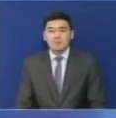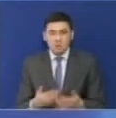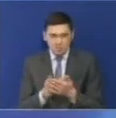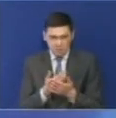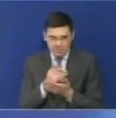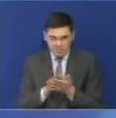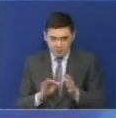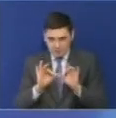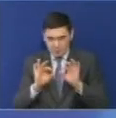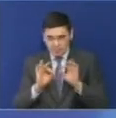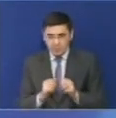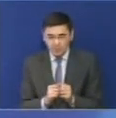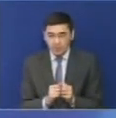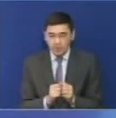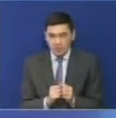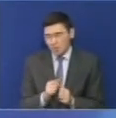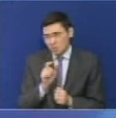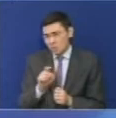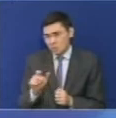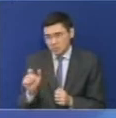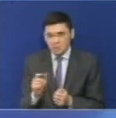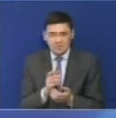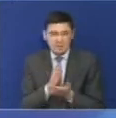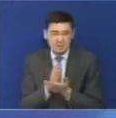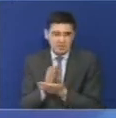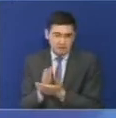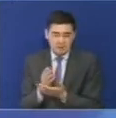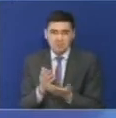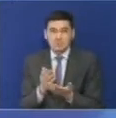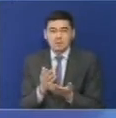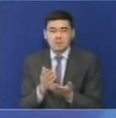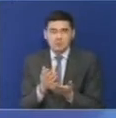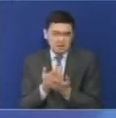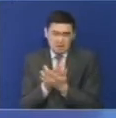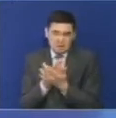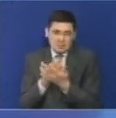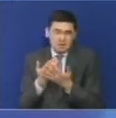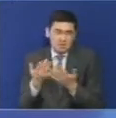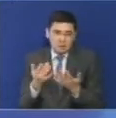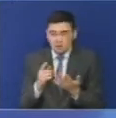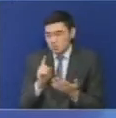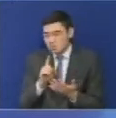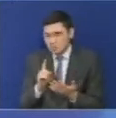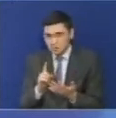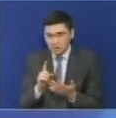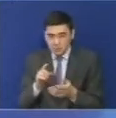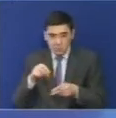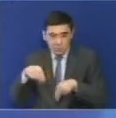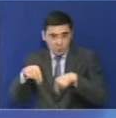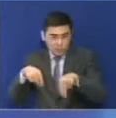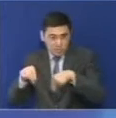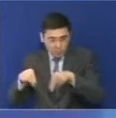Жаңалықтарымыз жалғастырамыз. Бөлшек саудамен айналысатын нысандар әлеуметтік маңызы бар өнімдерге сатып алу бағасынан